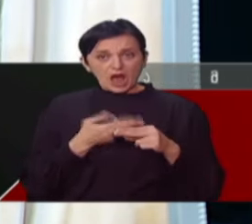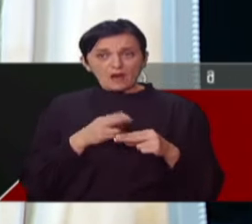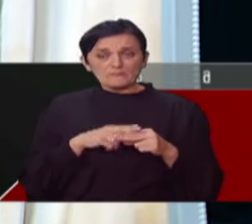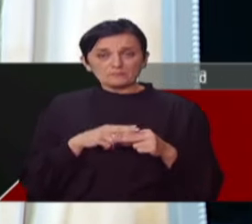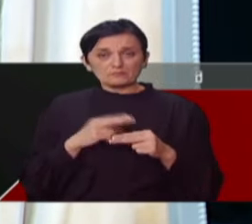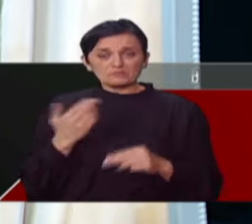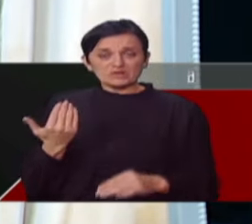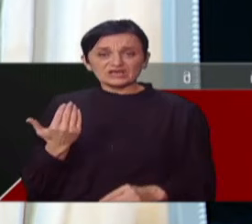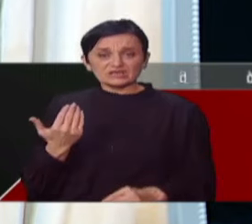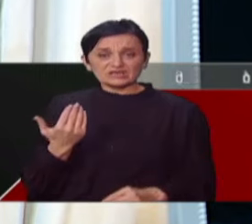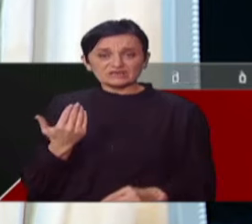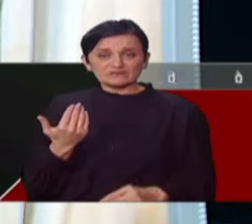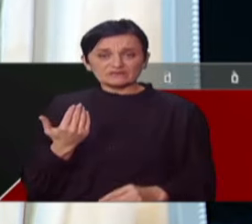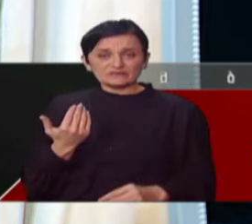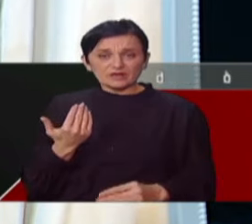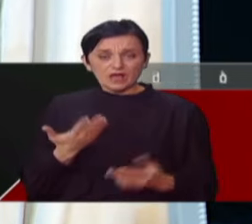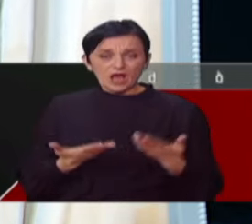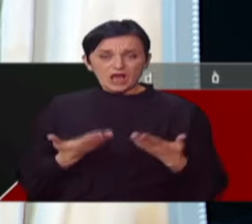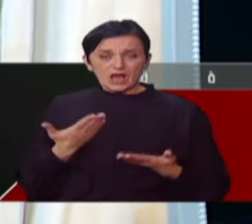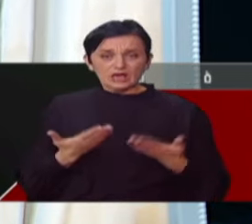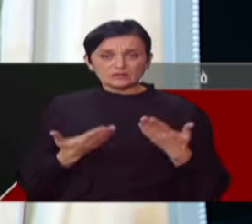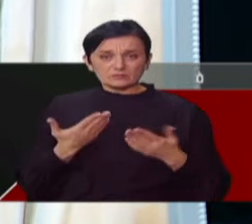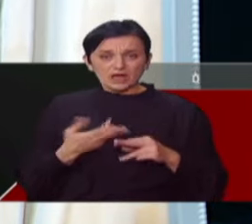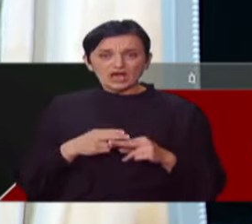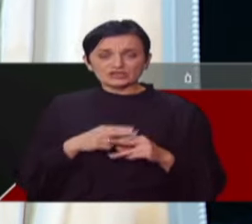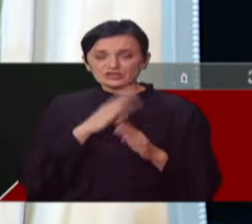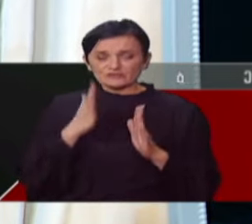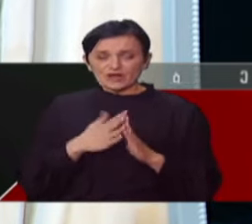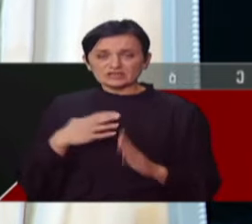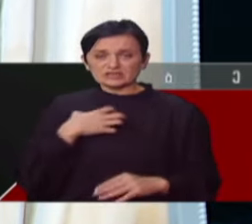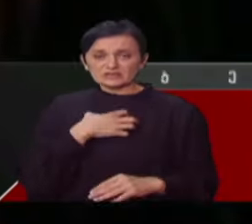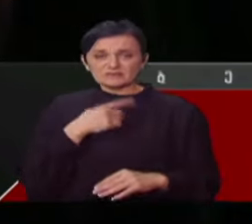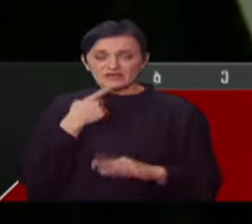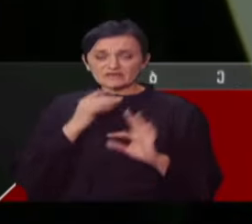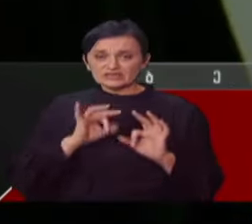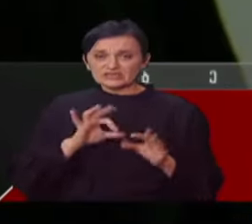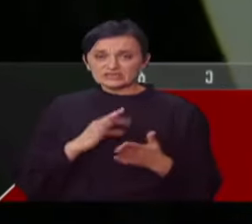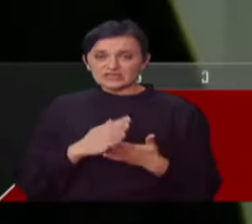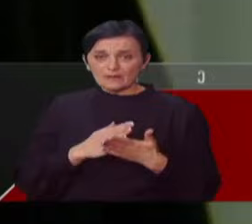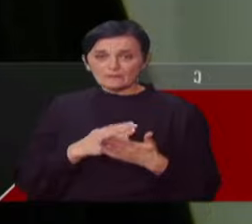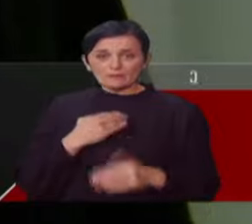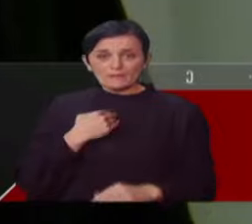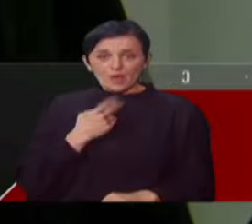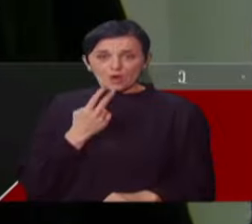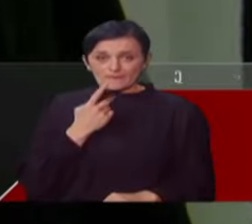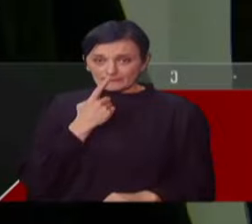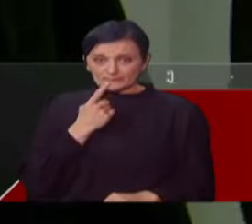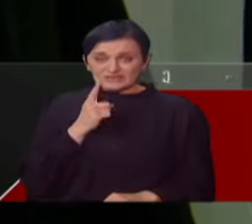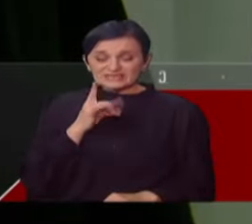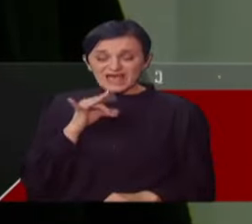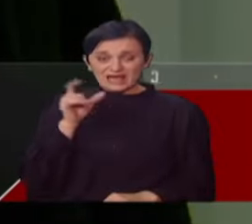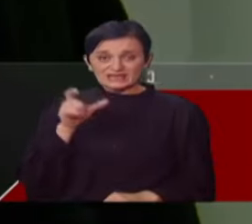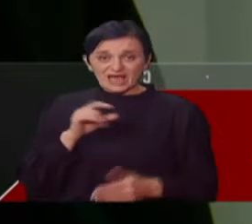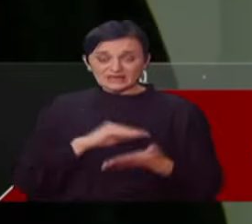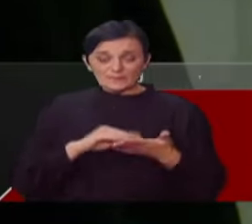amkhrev albat es aris qolaze mtavari satkmeli am piesis me ori dghia anzinebia. Zeleris